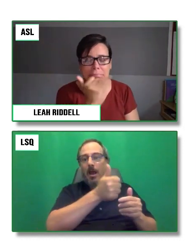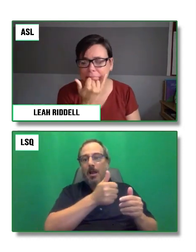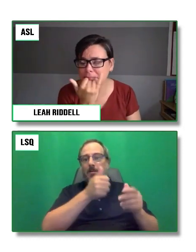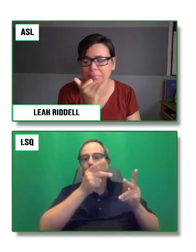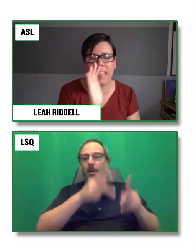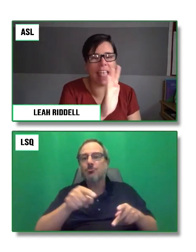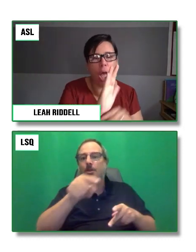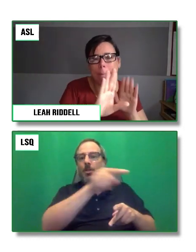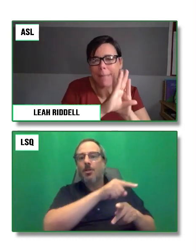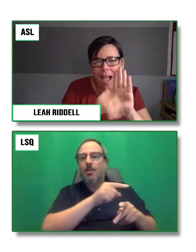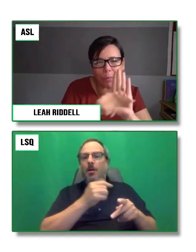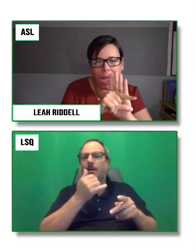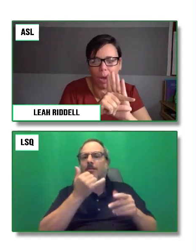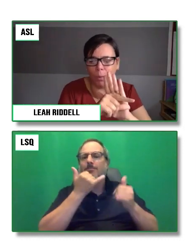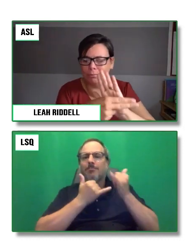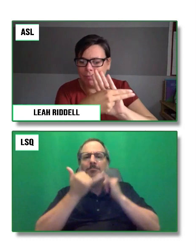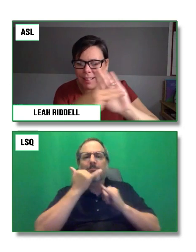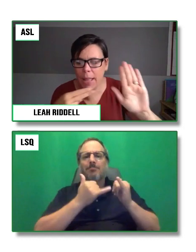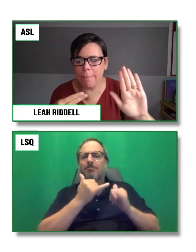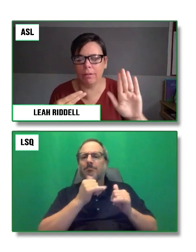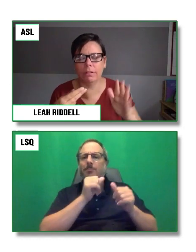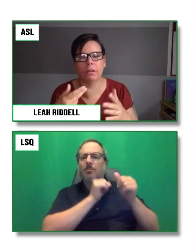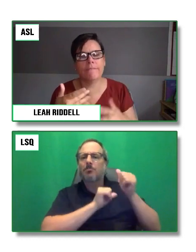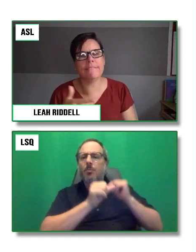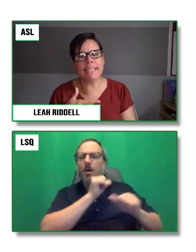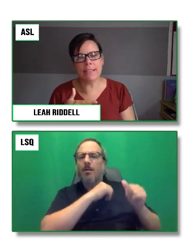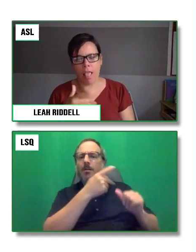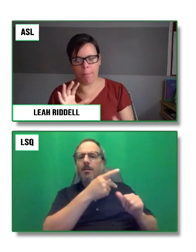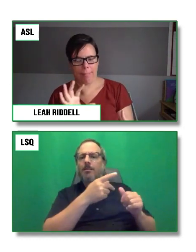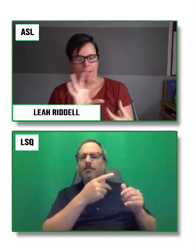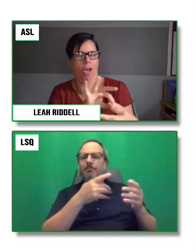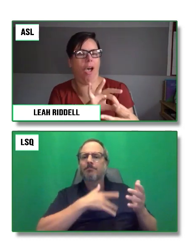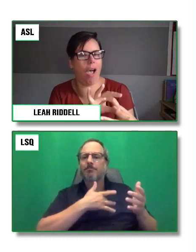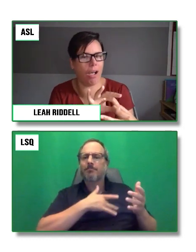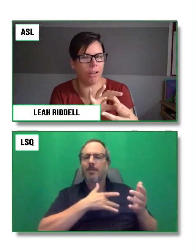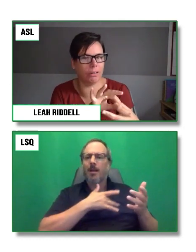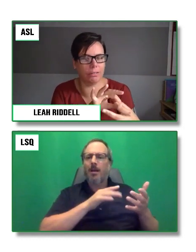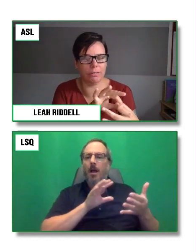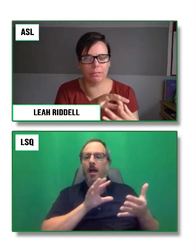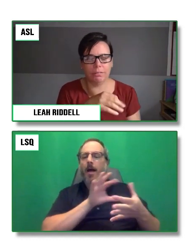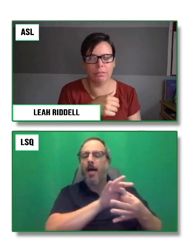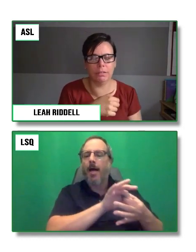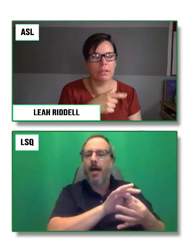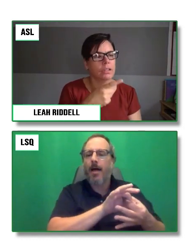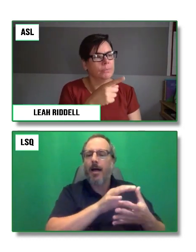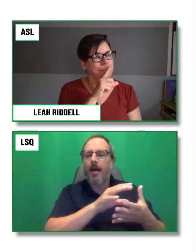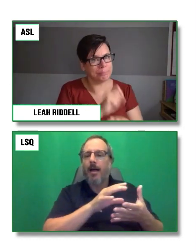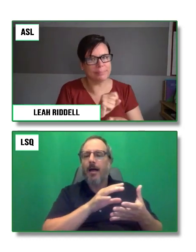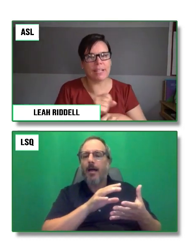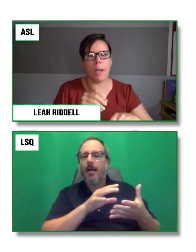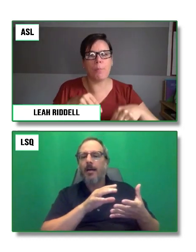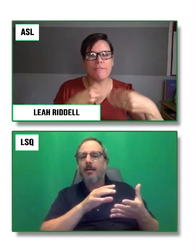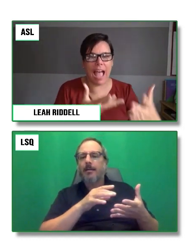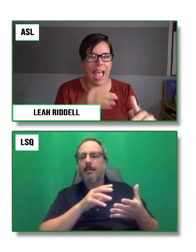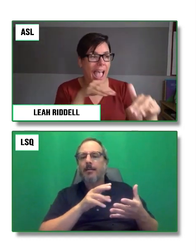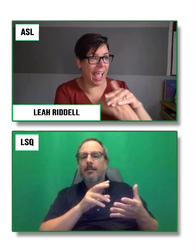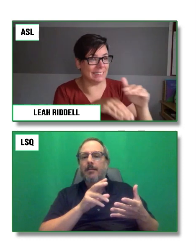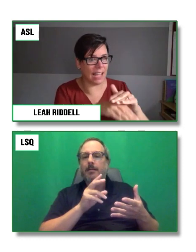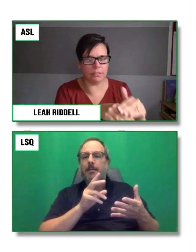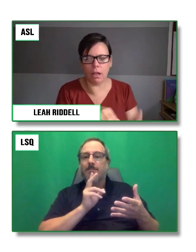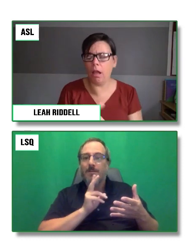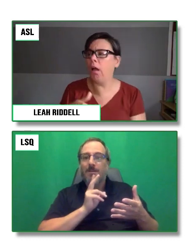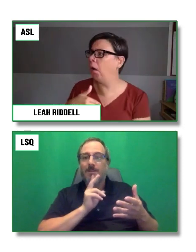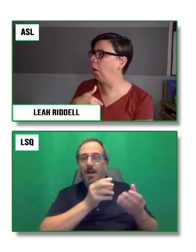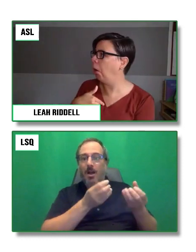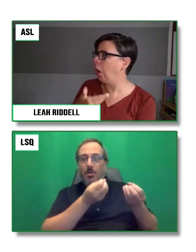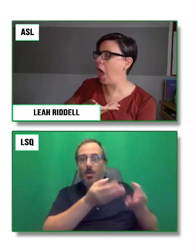qui permet à tous, peu importe leur histoire, leurs étiquettes, d'avoir un sentiment